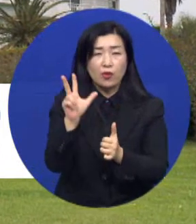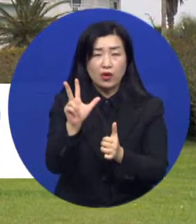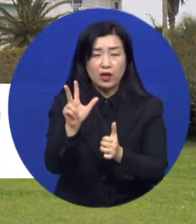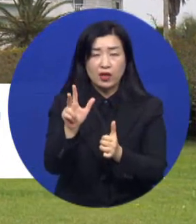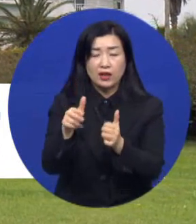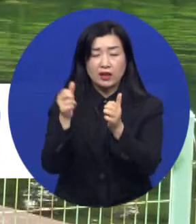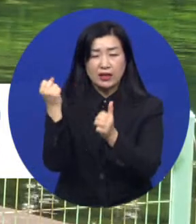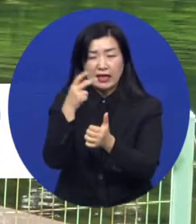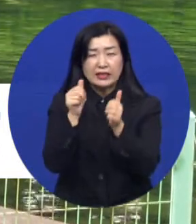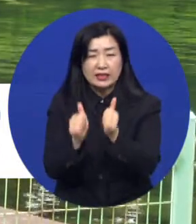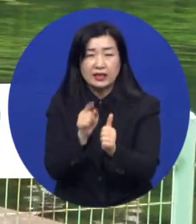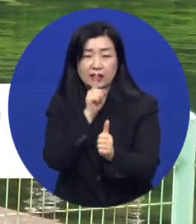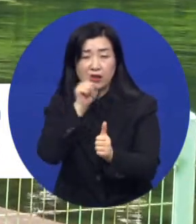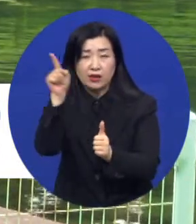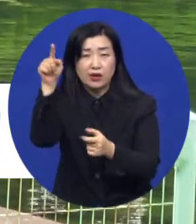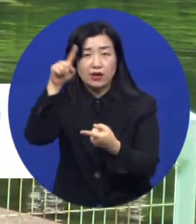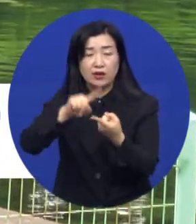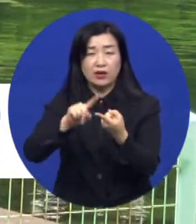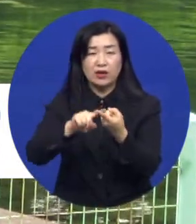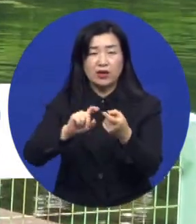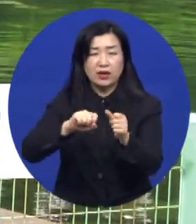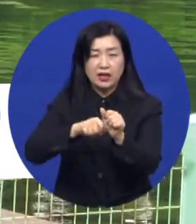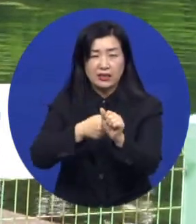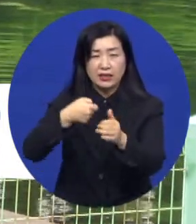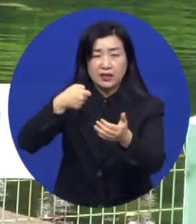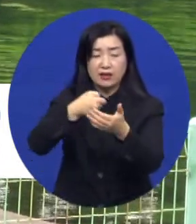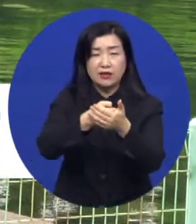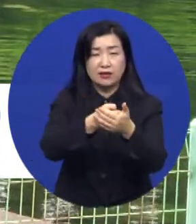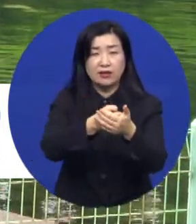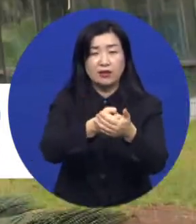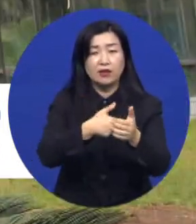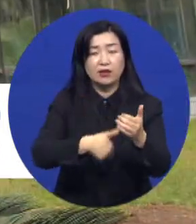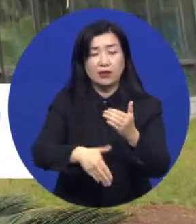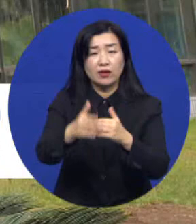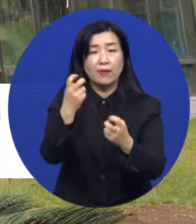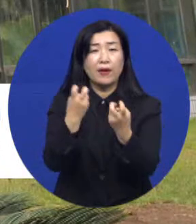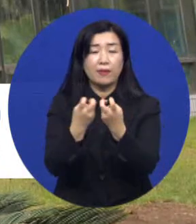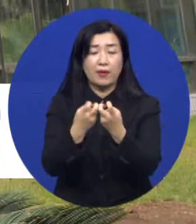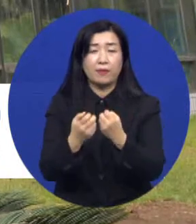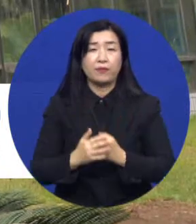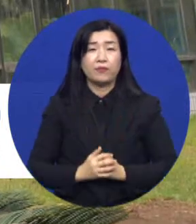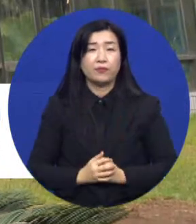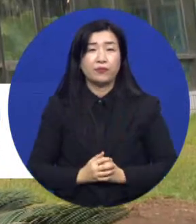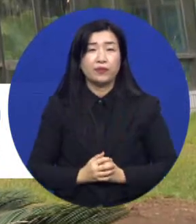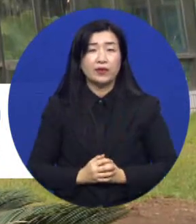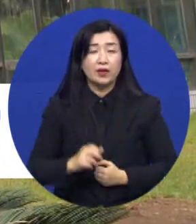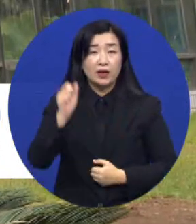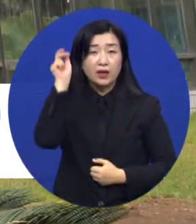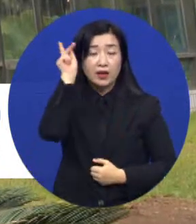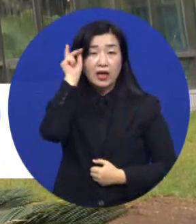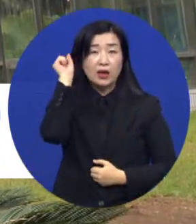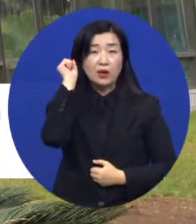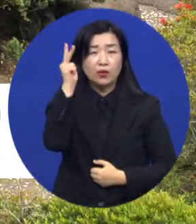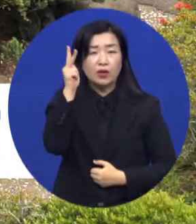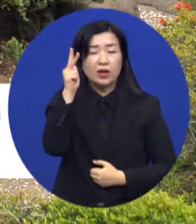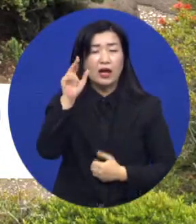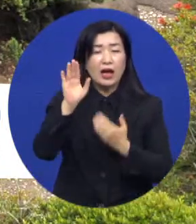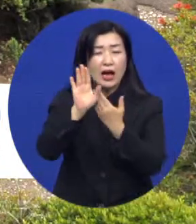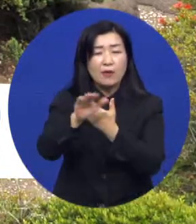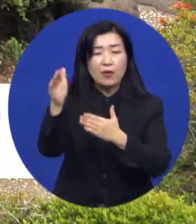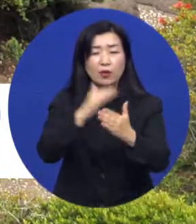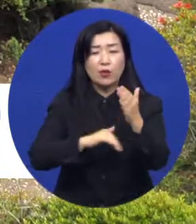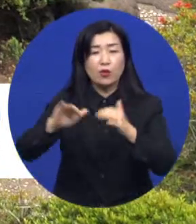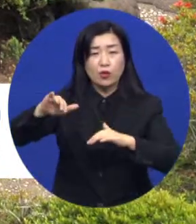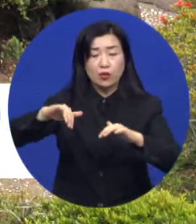항소심에서 재판부가 강제 조정을 결정한 데 따른 후속조치 입니다 칼 호텔은 앞으로 00 도로를